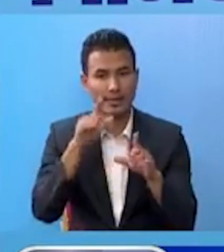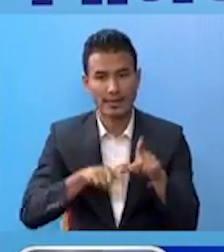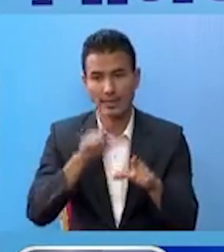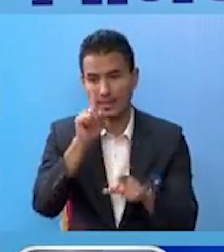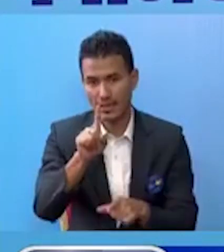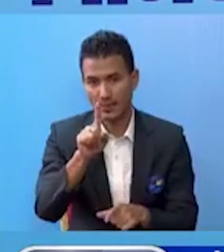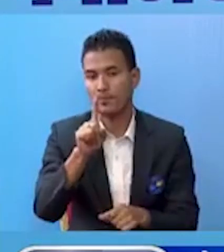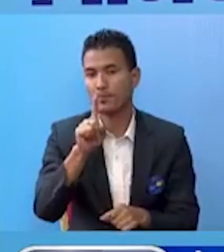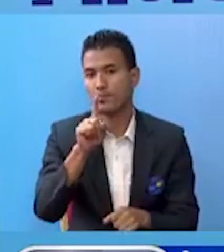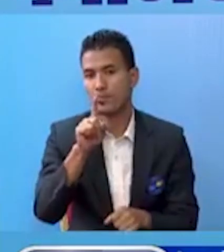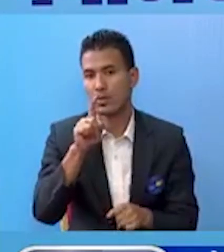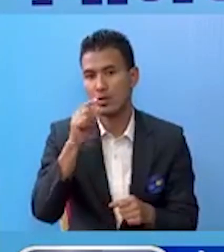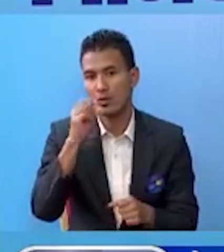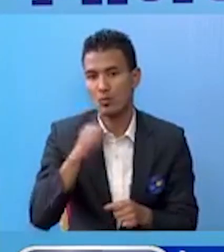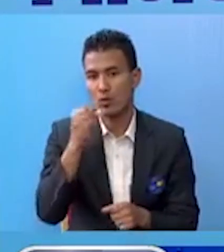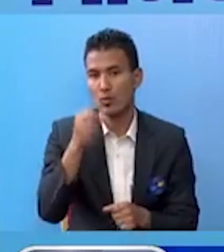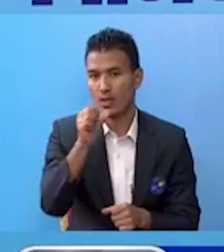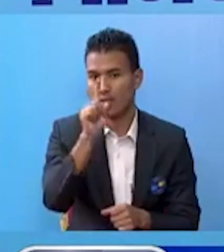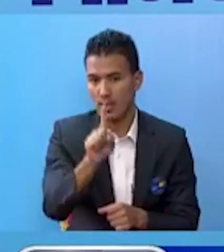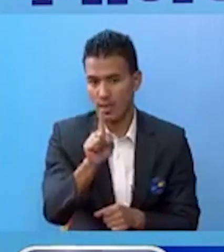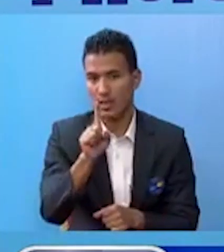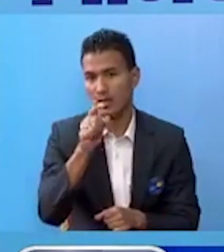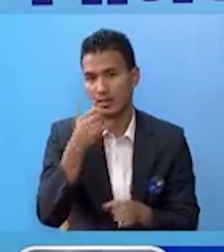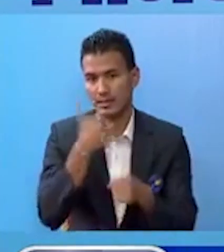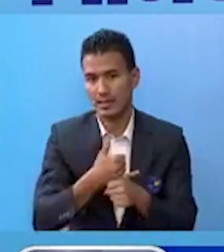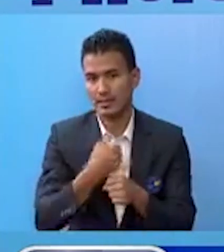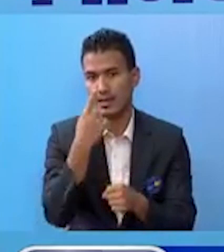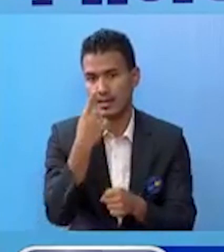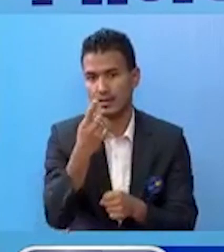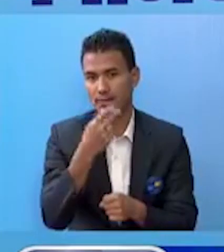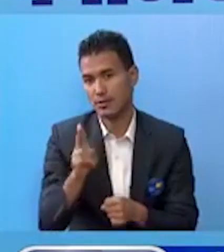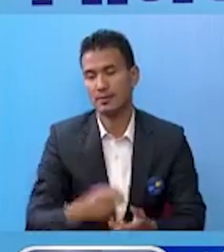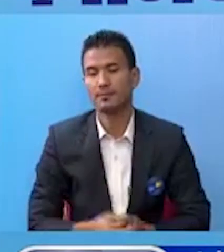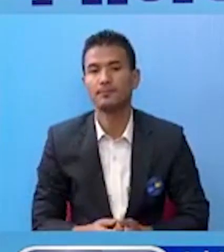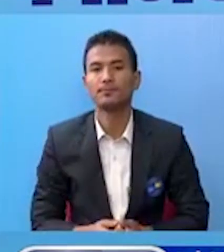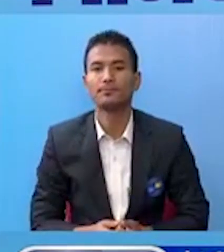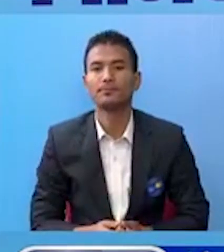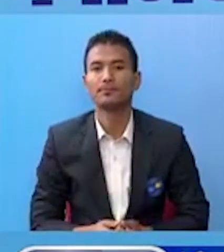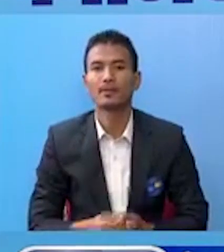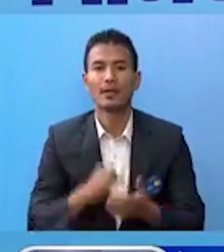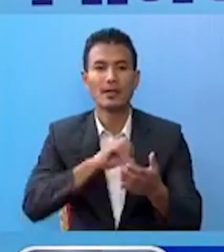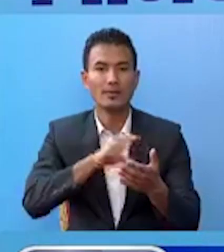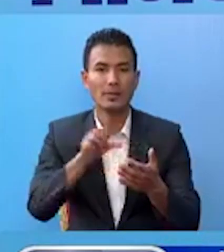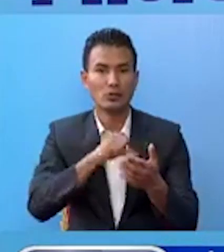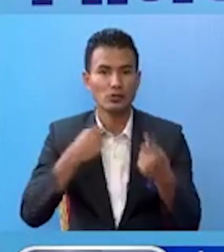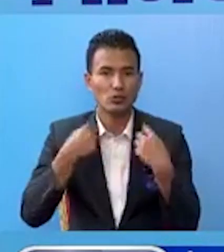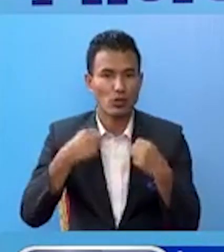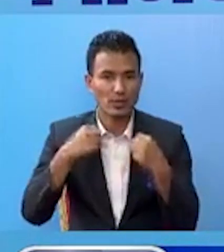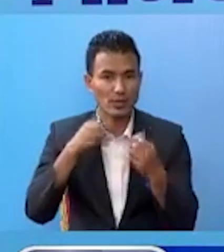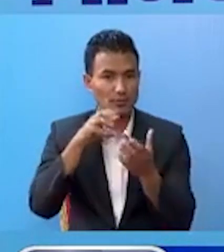धादिङका 1 जना, पर्वतका 1 जना, स्याङ्जाका 1 जना हुनुहुन्छ। प्रादेशिक